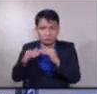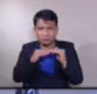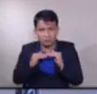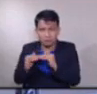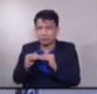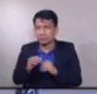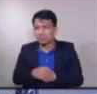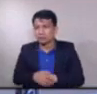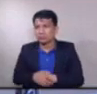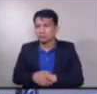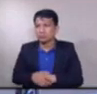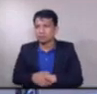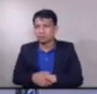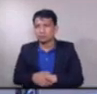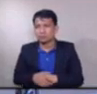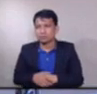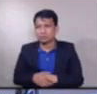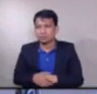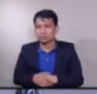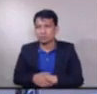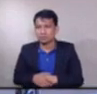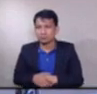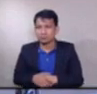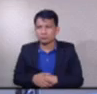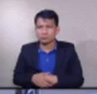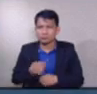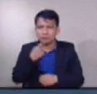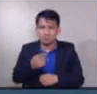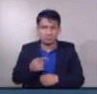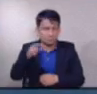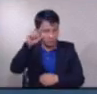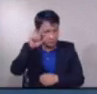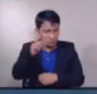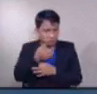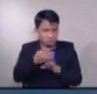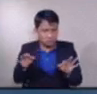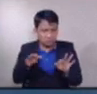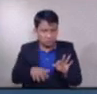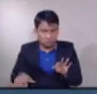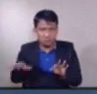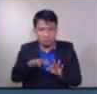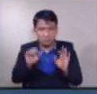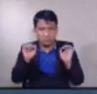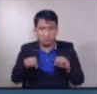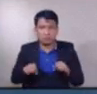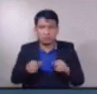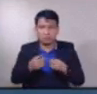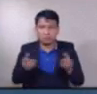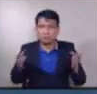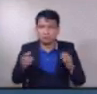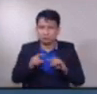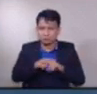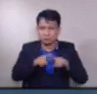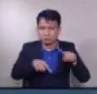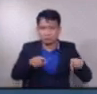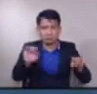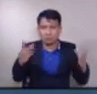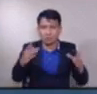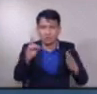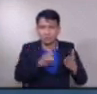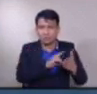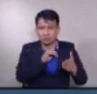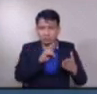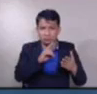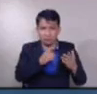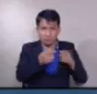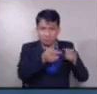ganon. Opo. Ang gusto mo, hindi gender free. Kala ko kasi pag sinabi mong gender free, we will not make a distinction anymore between